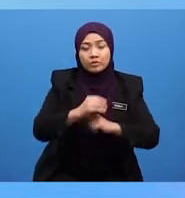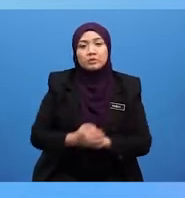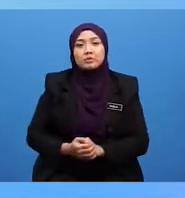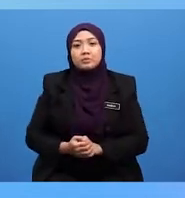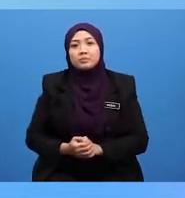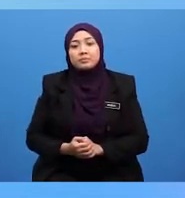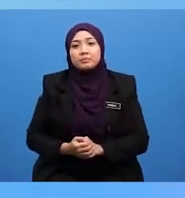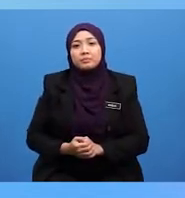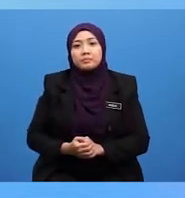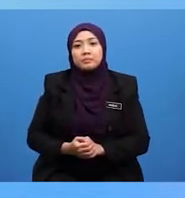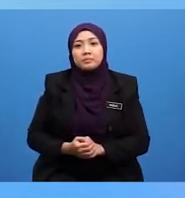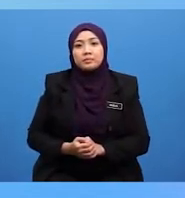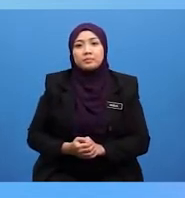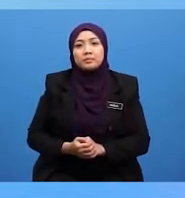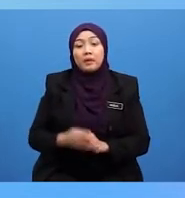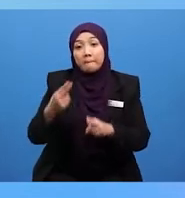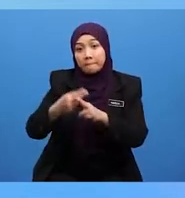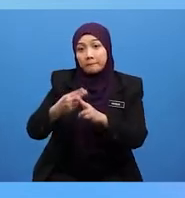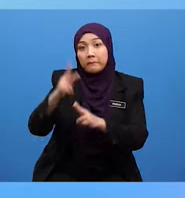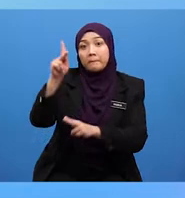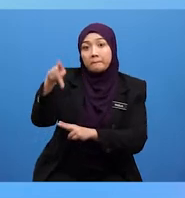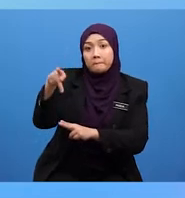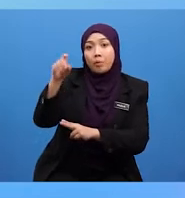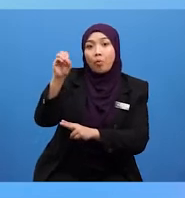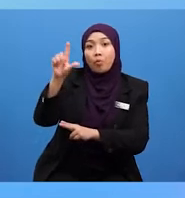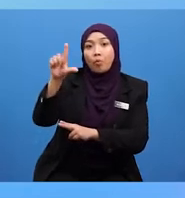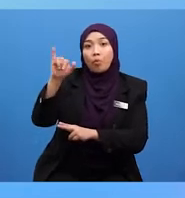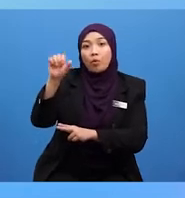Ya, jawapannya ialah polistirena.